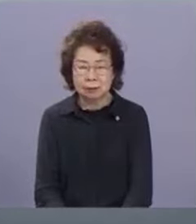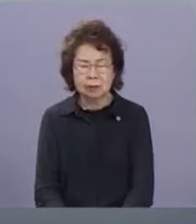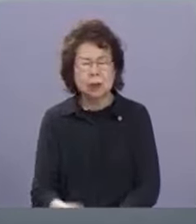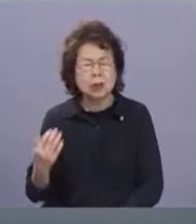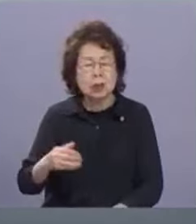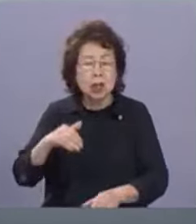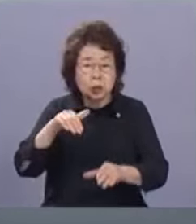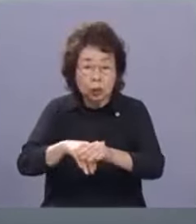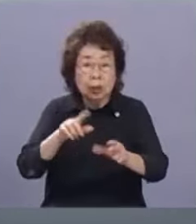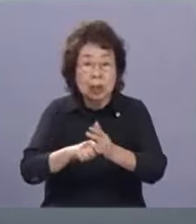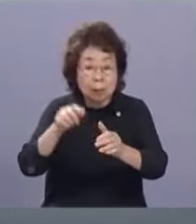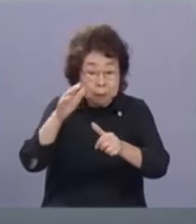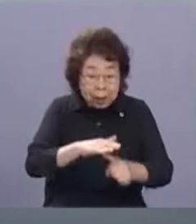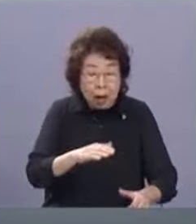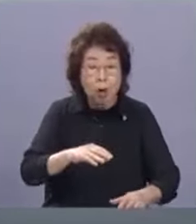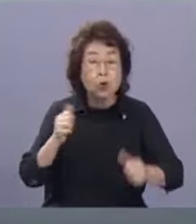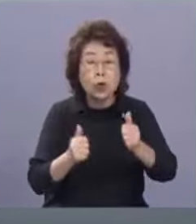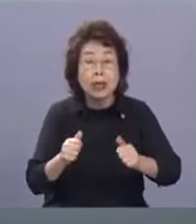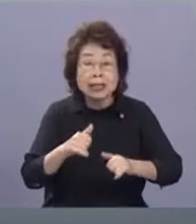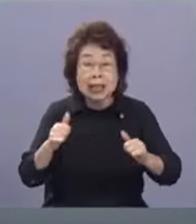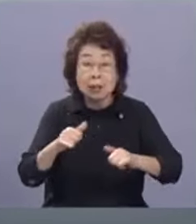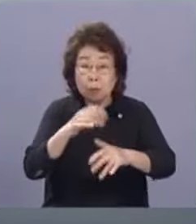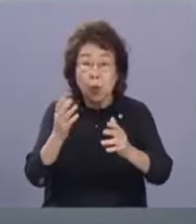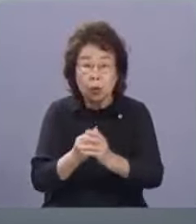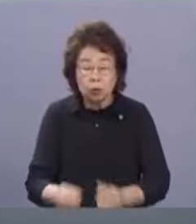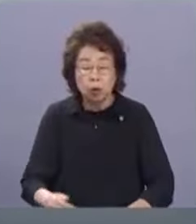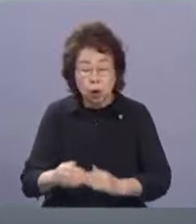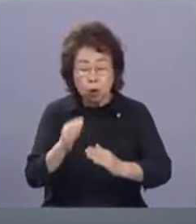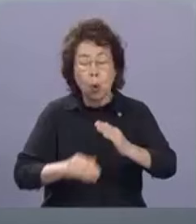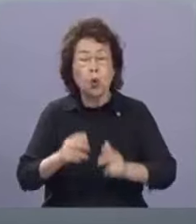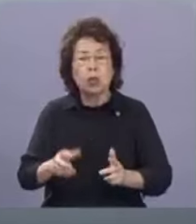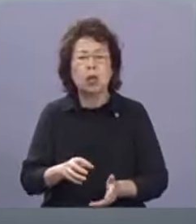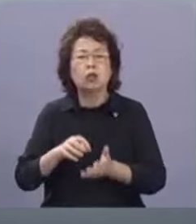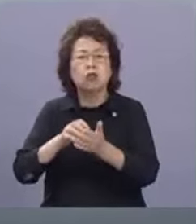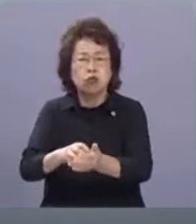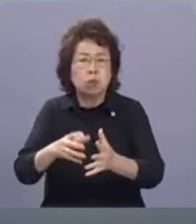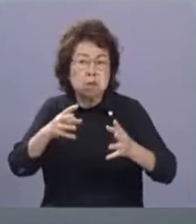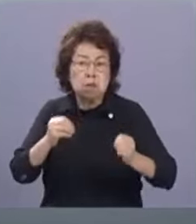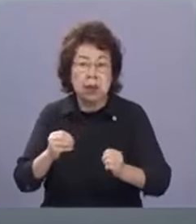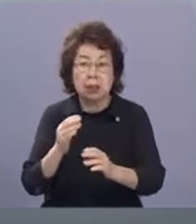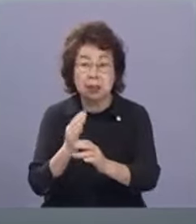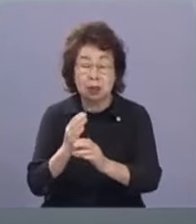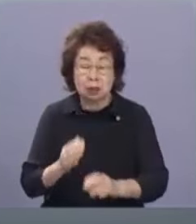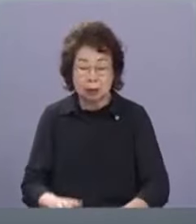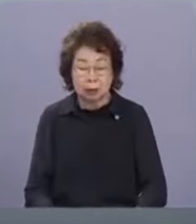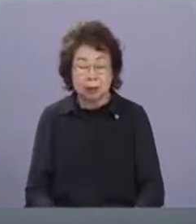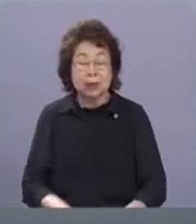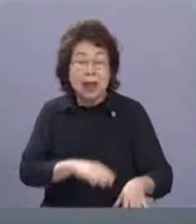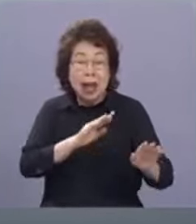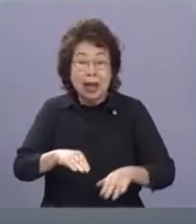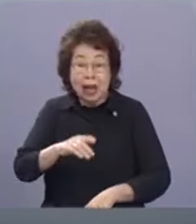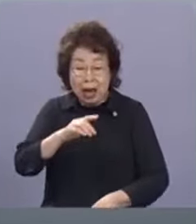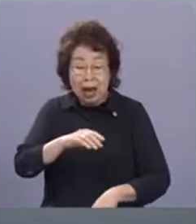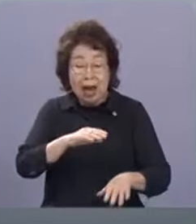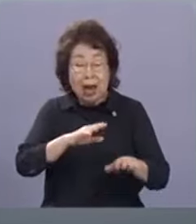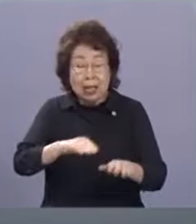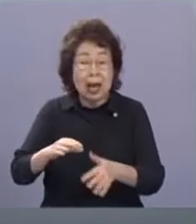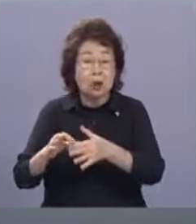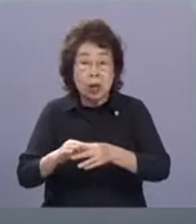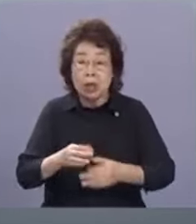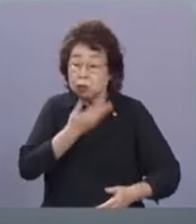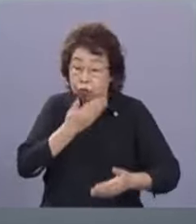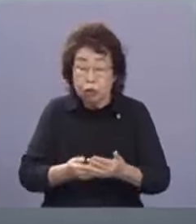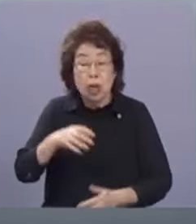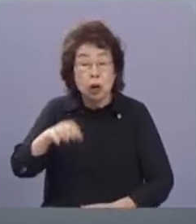지난 총선때 낙마한 전직 국회의원들의 공기업 취업 행렬이 줄을 입고 있습니다 해양 항만분야 부산지역 핵심